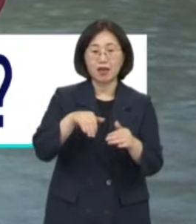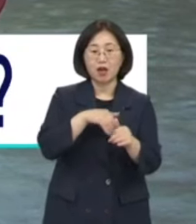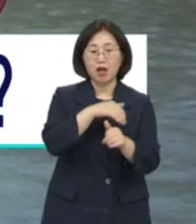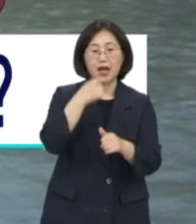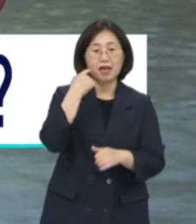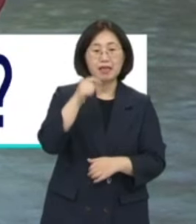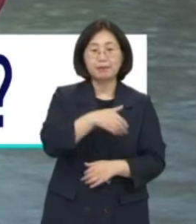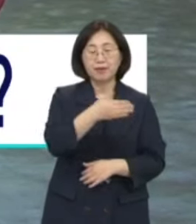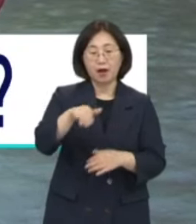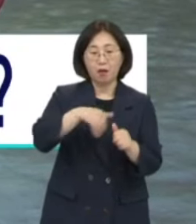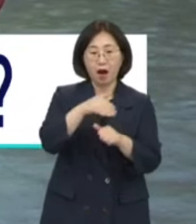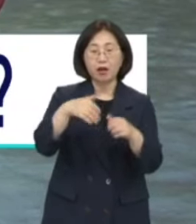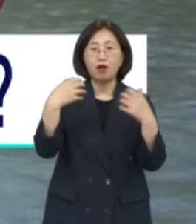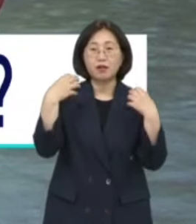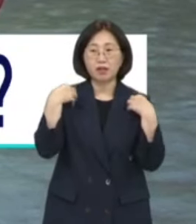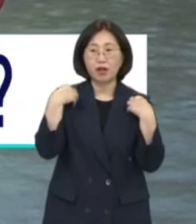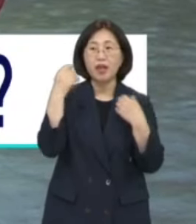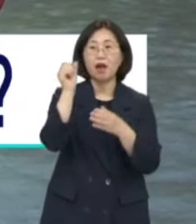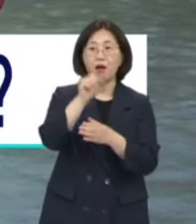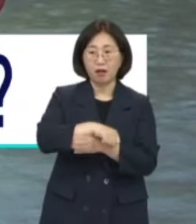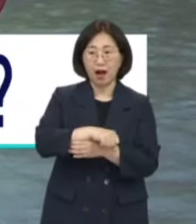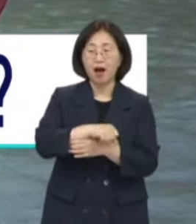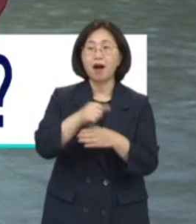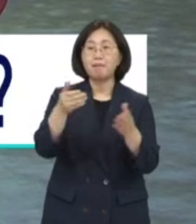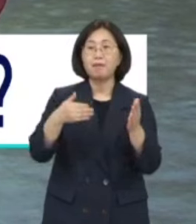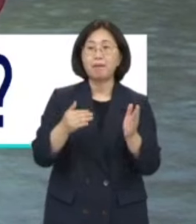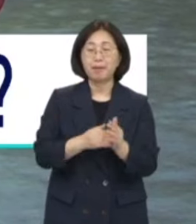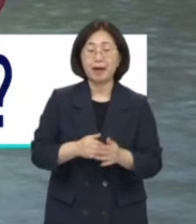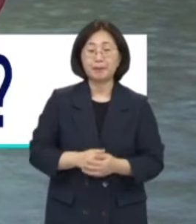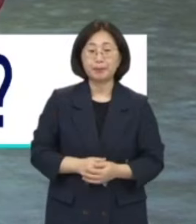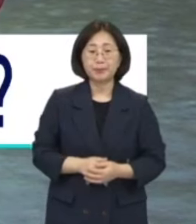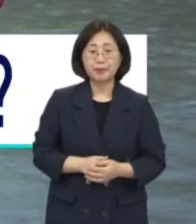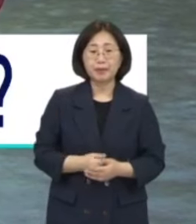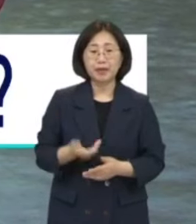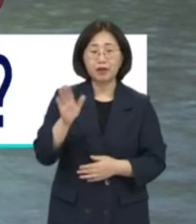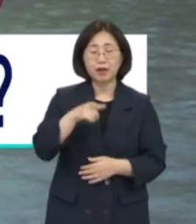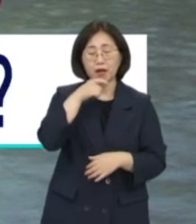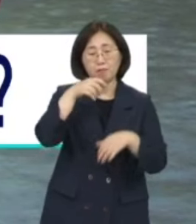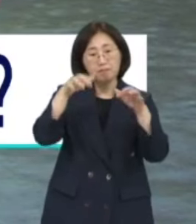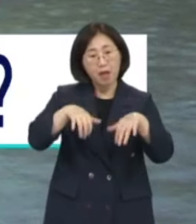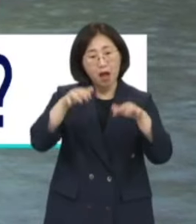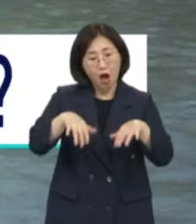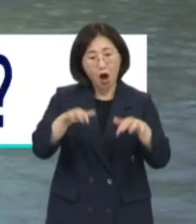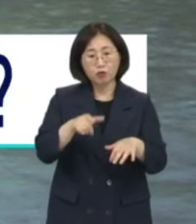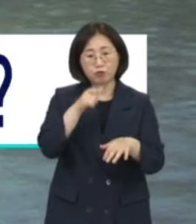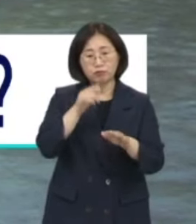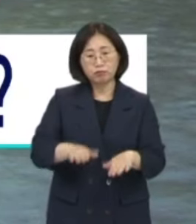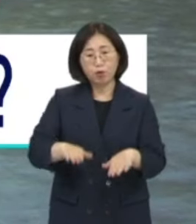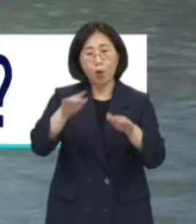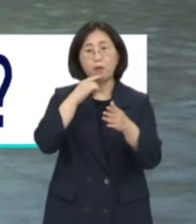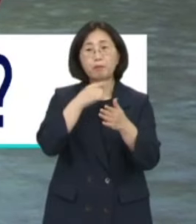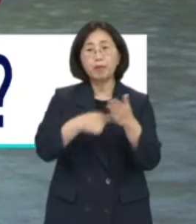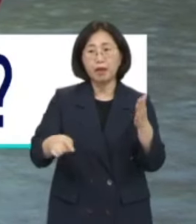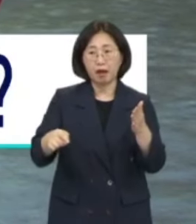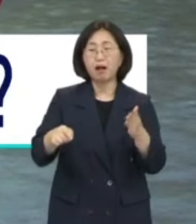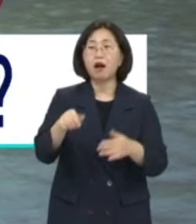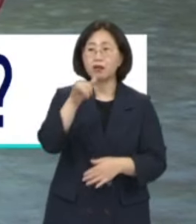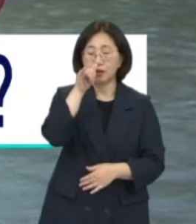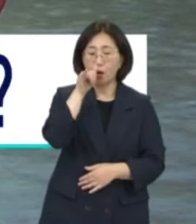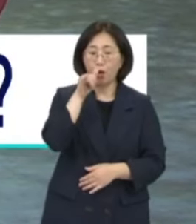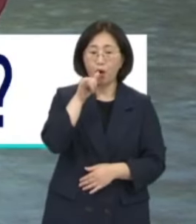앞두게 됐습니다. 하지만 지난주 내린 폭우로 해당 부지가 잠기는 등 장마 피해가 잇따른 가운데